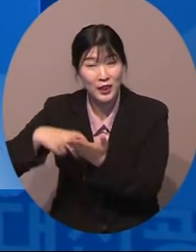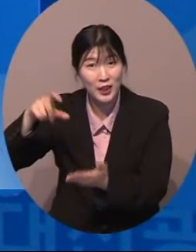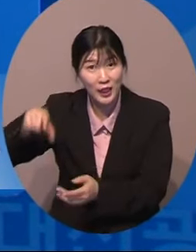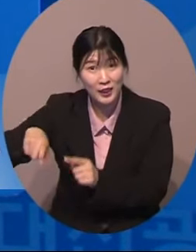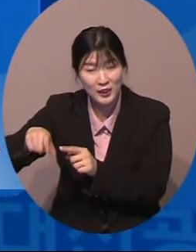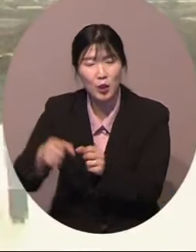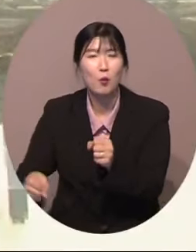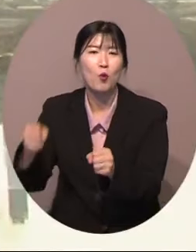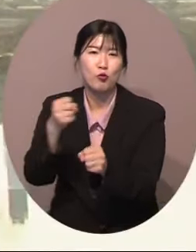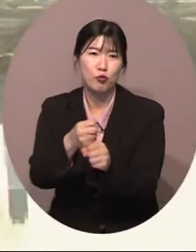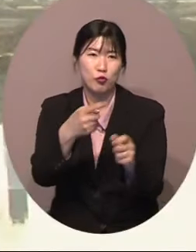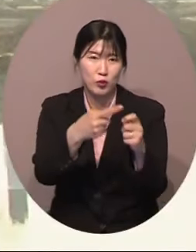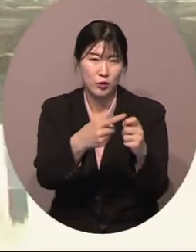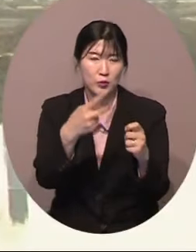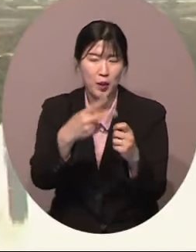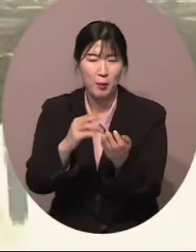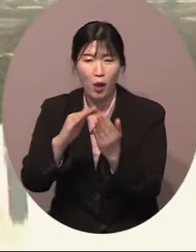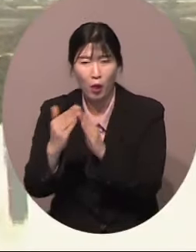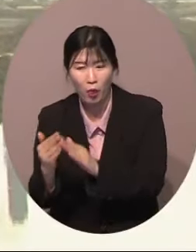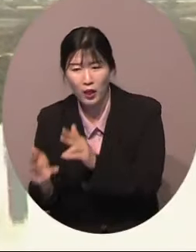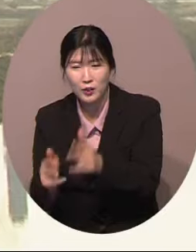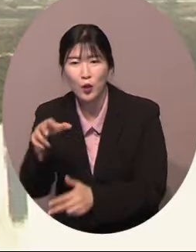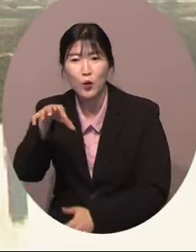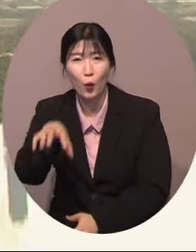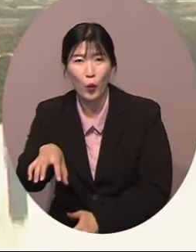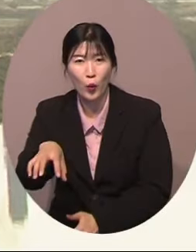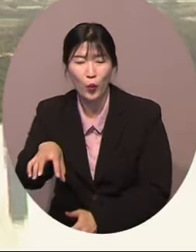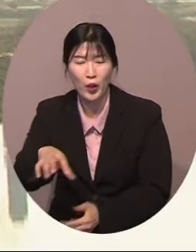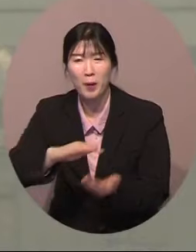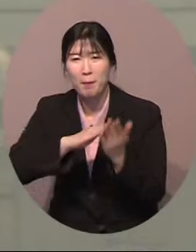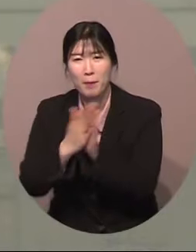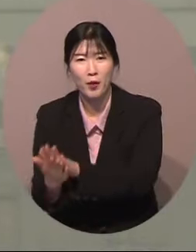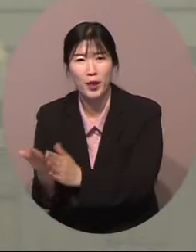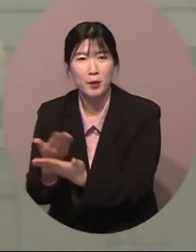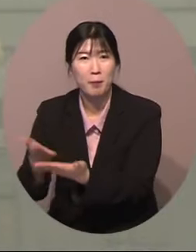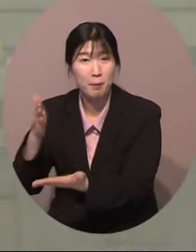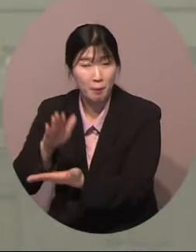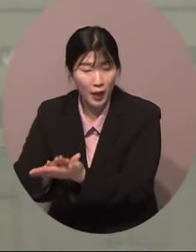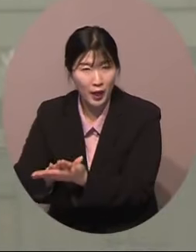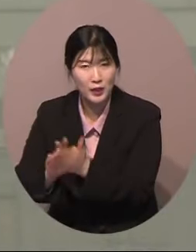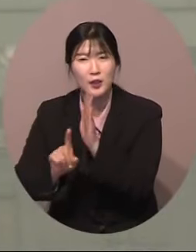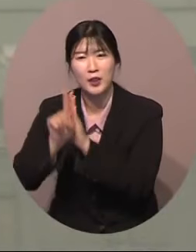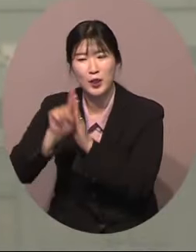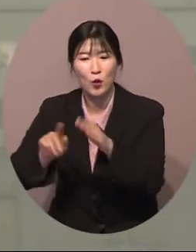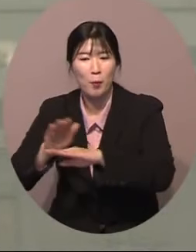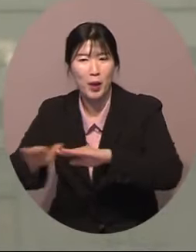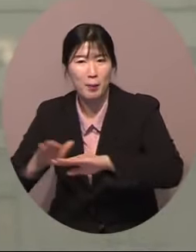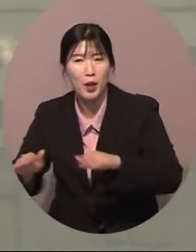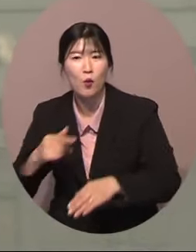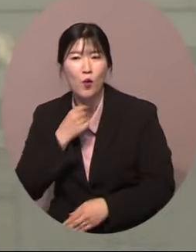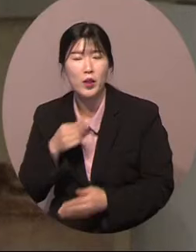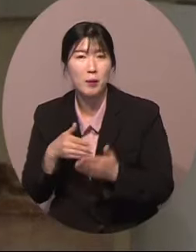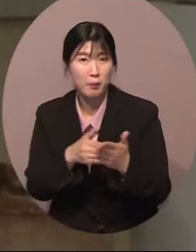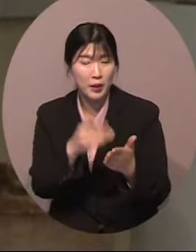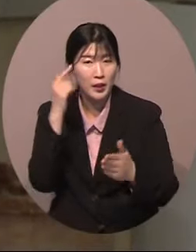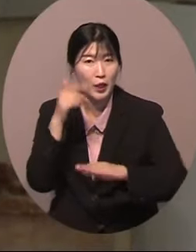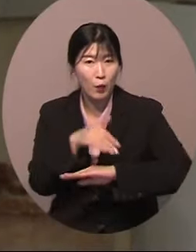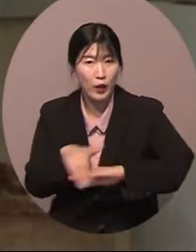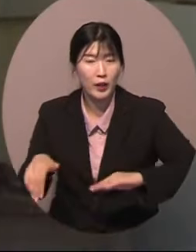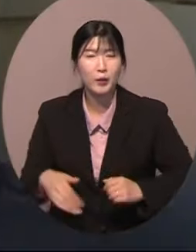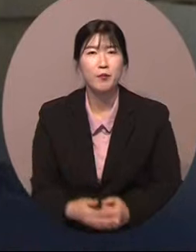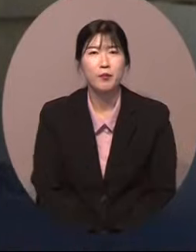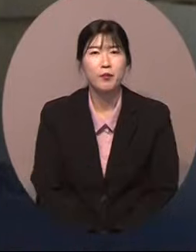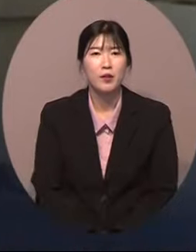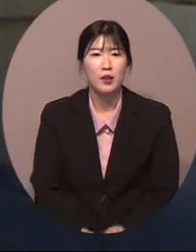재활성화와 노후 산업 단지에서 혁신 산업 단지로의 변화를 통한 기후위기 극복 방안을 꼽습니다 중앙